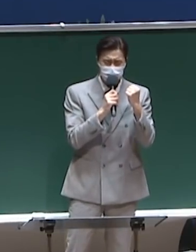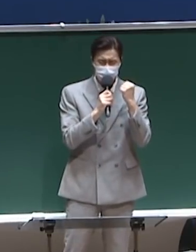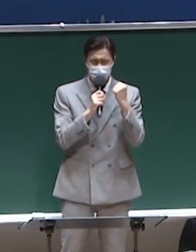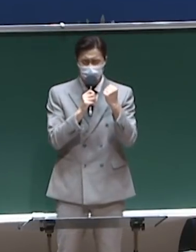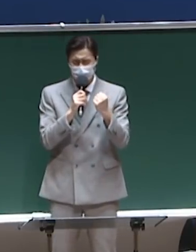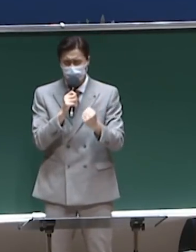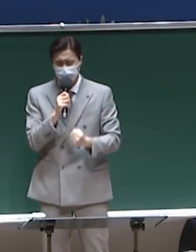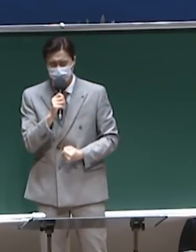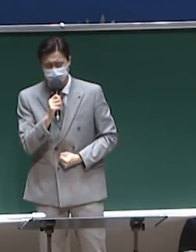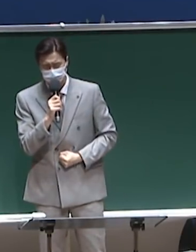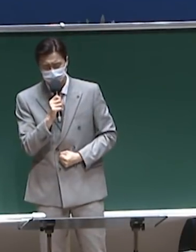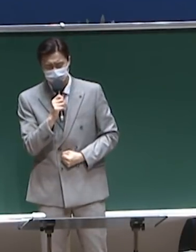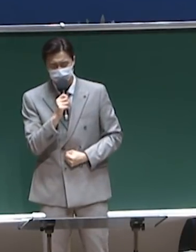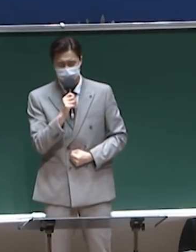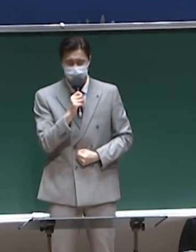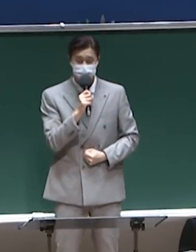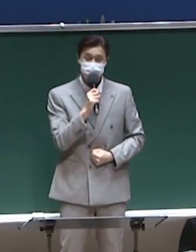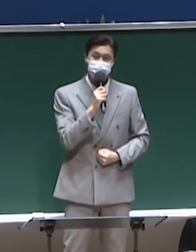임마누엘,